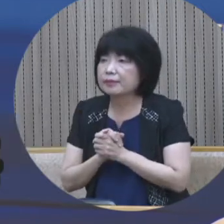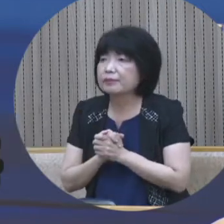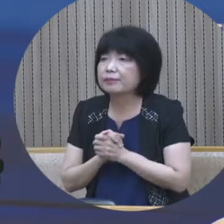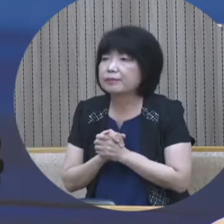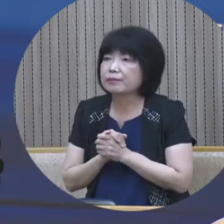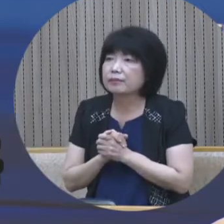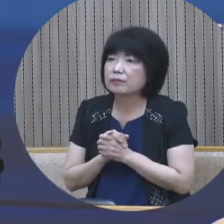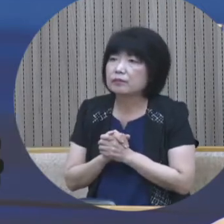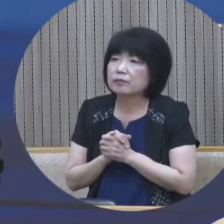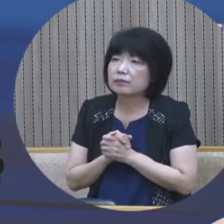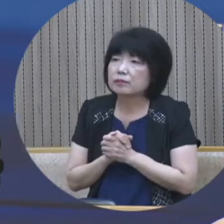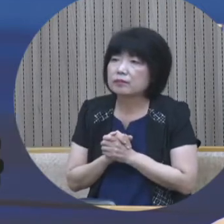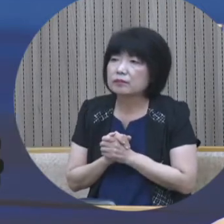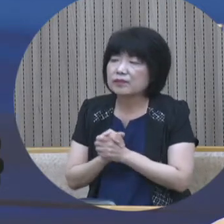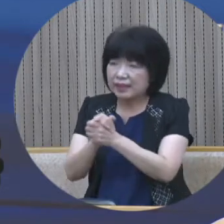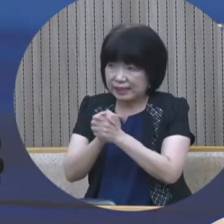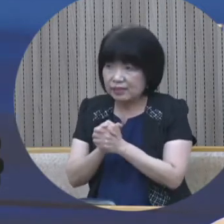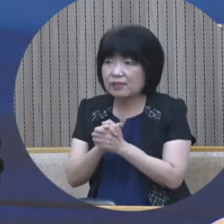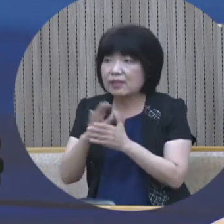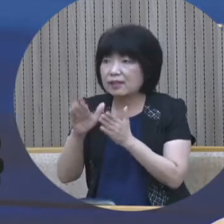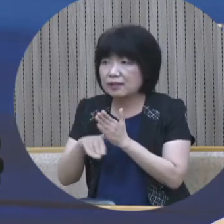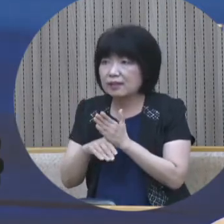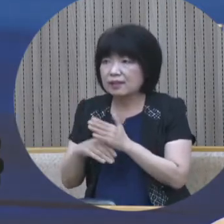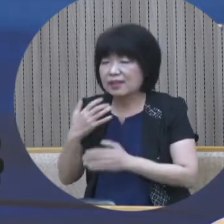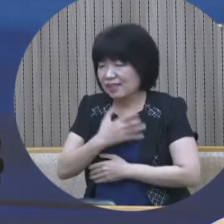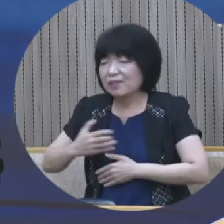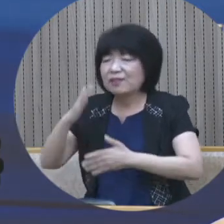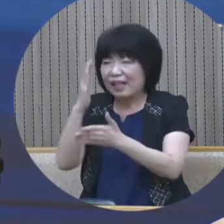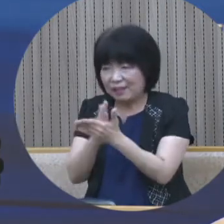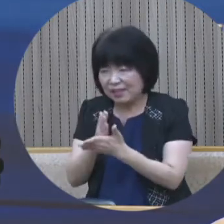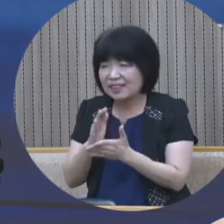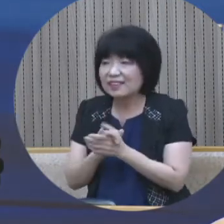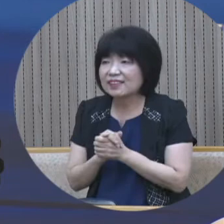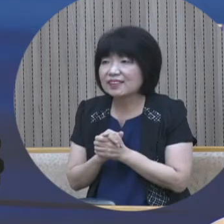아멘. 기도하는데 염려하지 말라는 거예요.